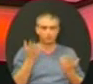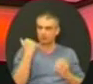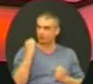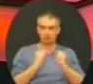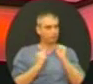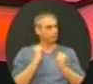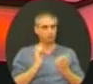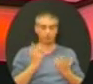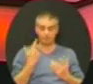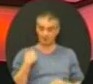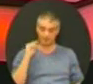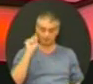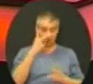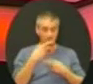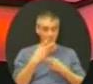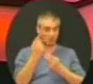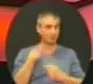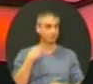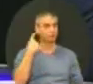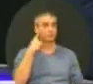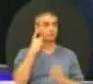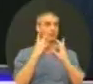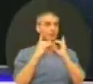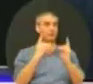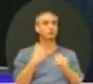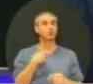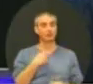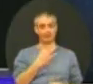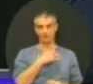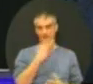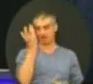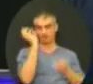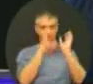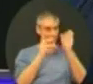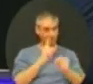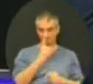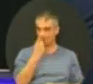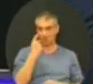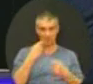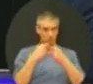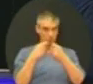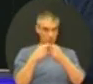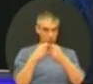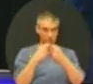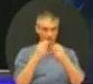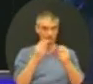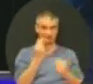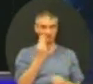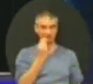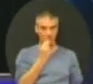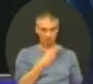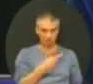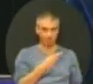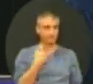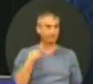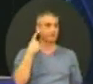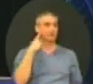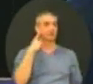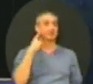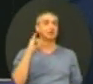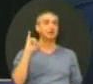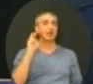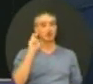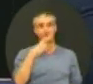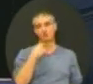קשה. כשהגעתי לבית חולים שמעתי בדרך שאני נפגעתי מאבנים ולא מכדור ספוג, ושמעתי שיעקוב אבו אלקיעאן